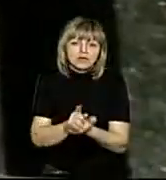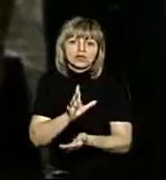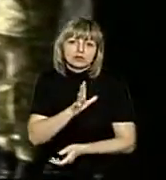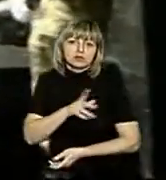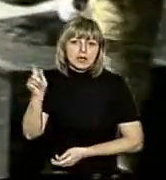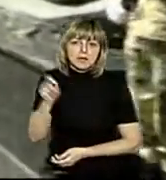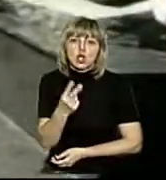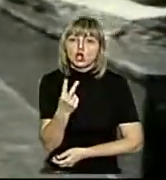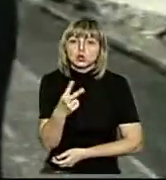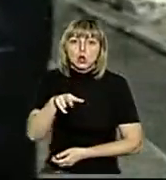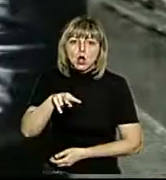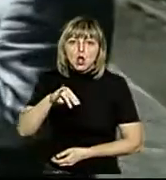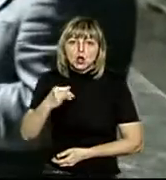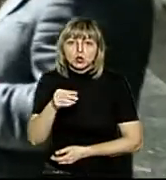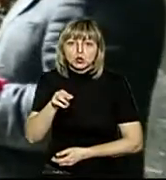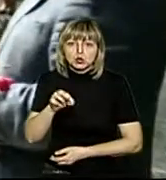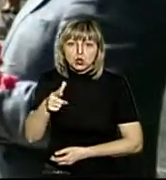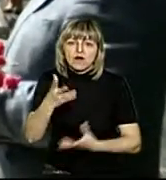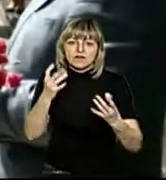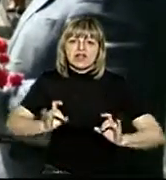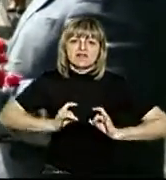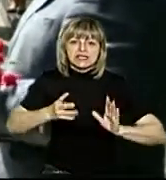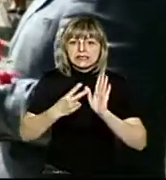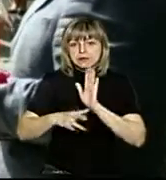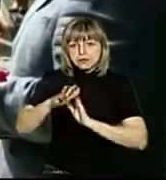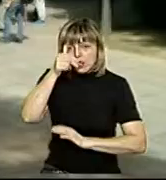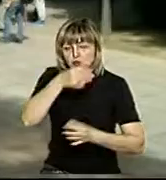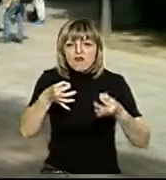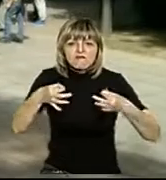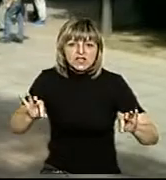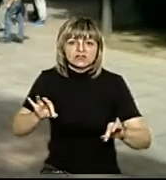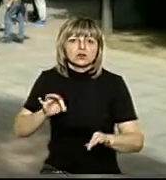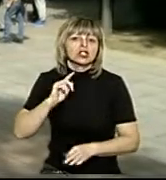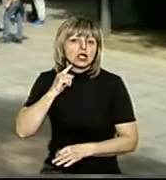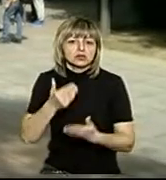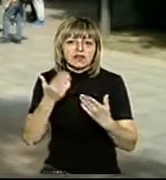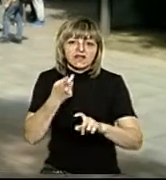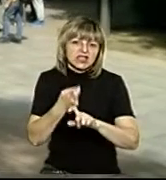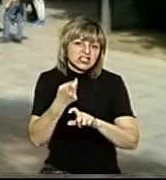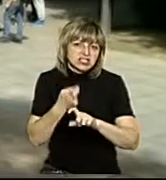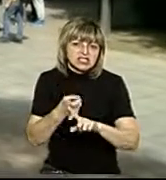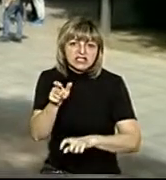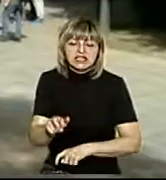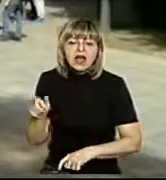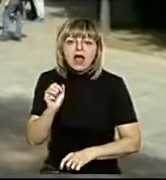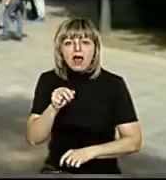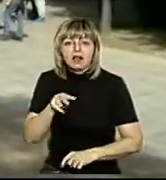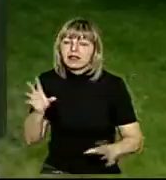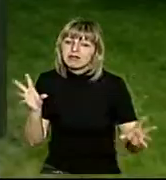приїхати 2 лютого у день відзначення 75-ї річниці визволення Луцька від нацистських загарбників, але не